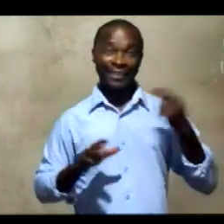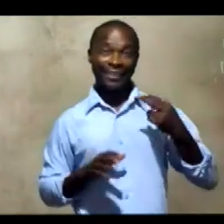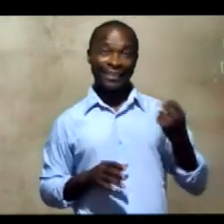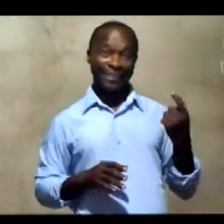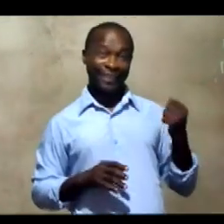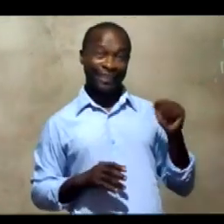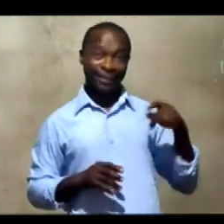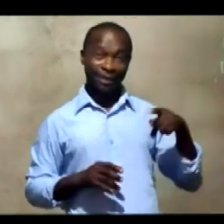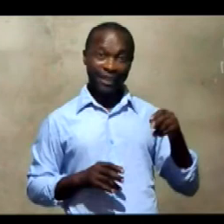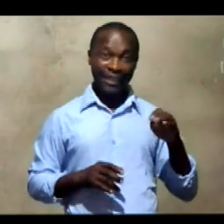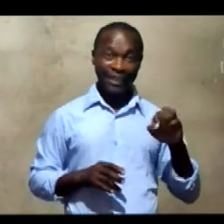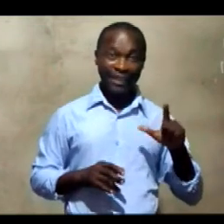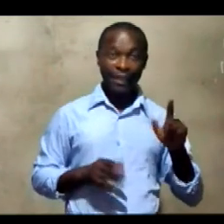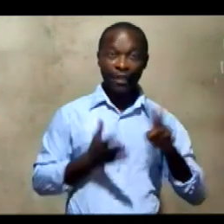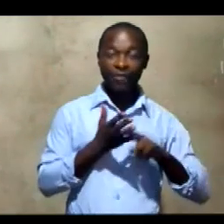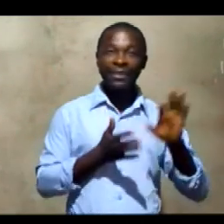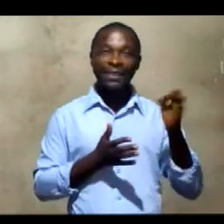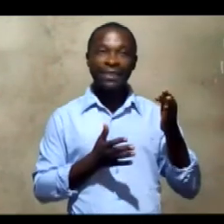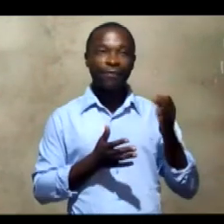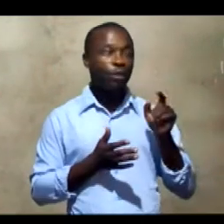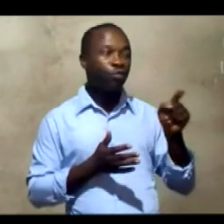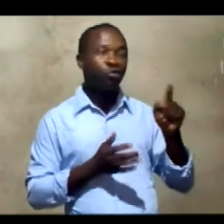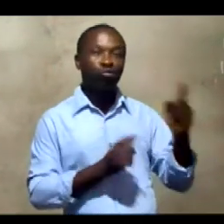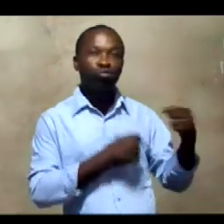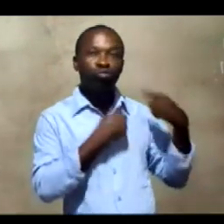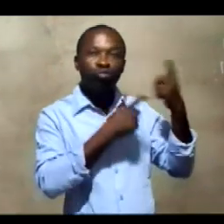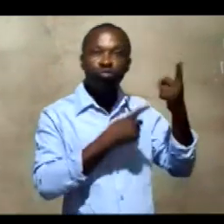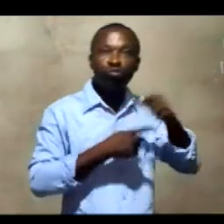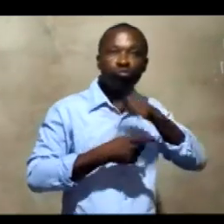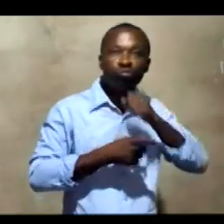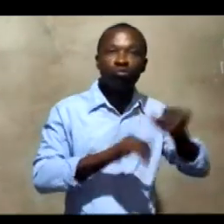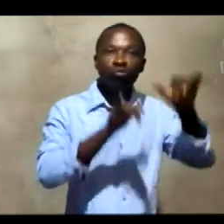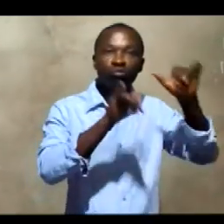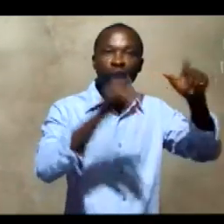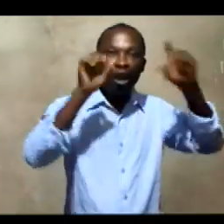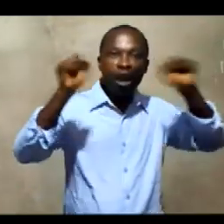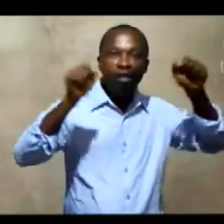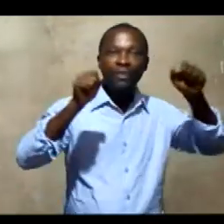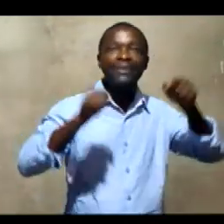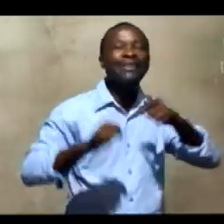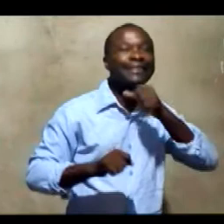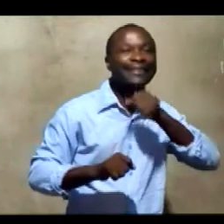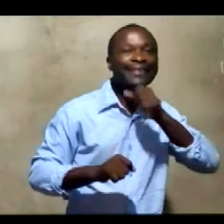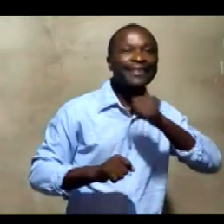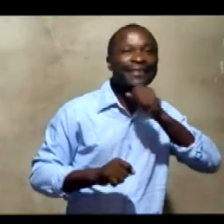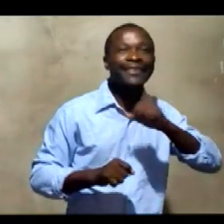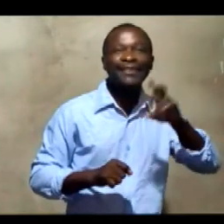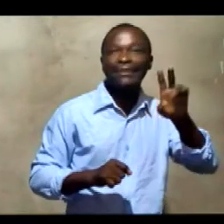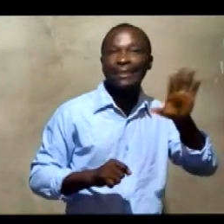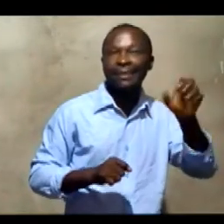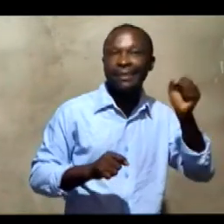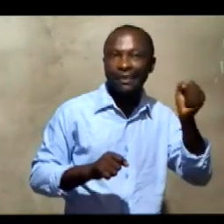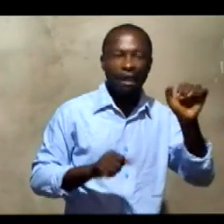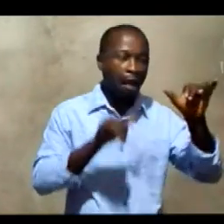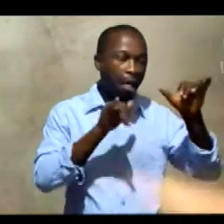que le président Omar el-Béchir, âgé de 75 ans, au pouvoir en 1989, a été destitué par